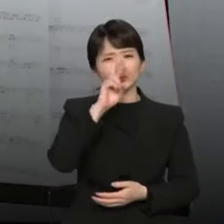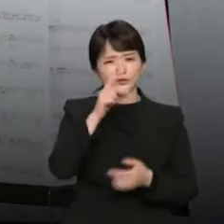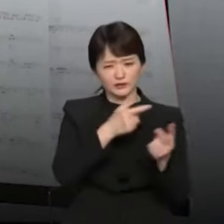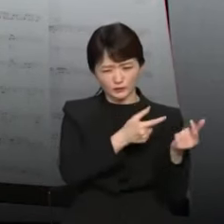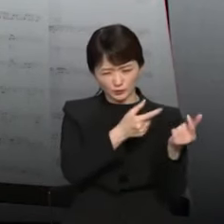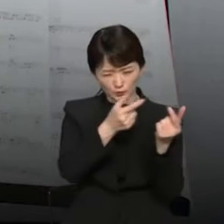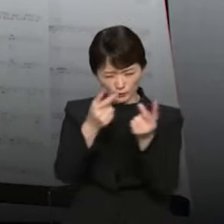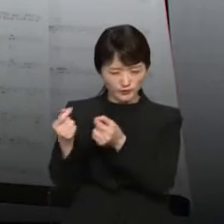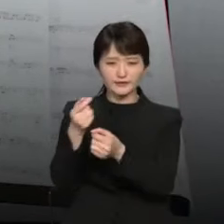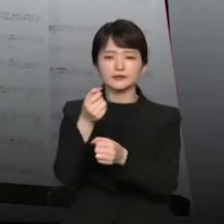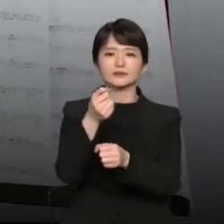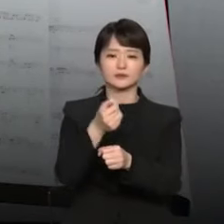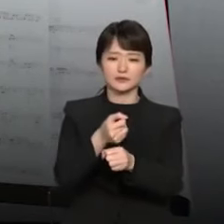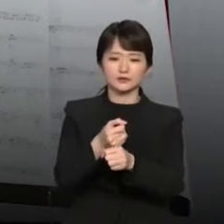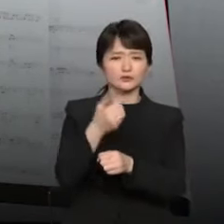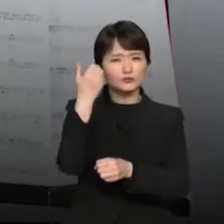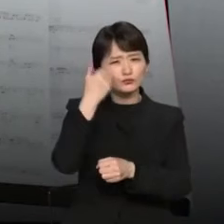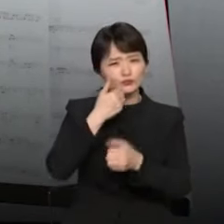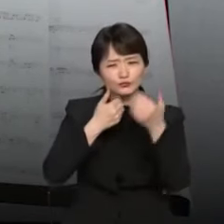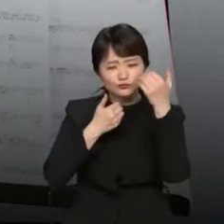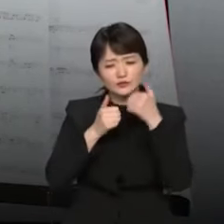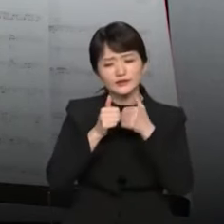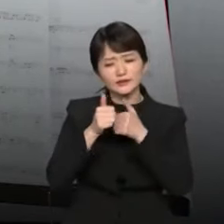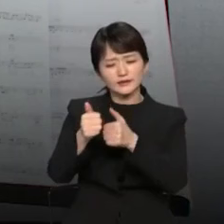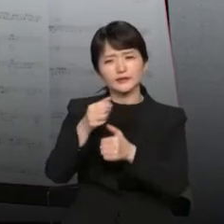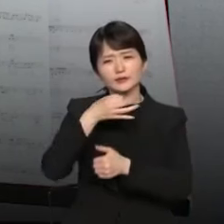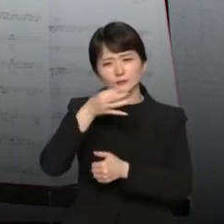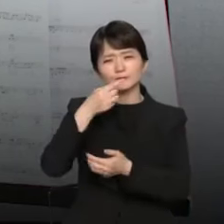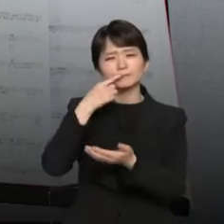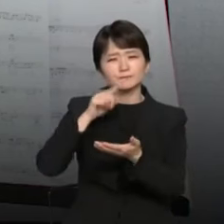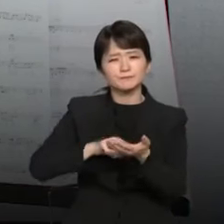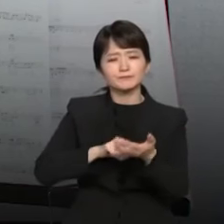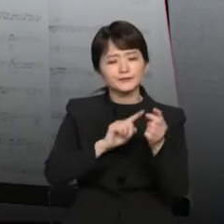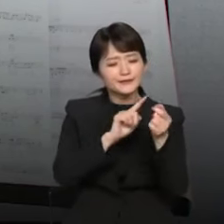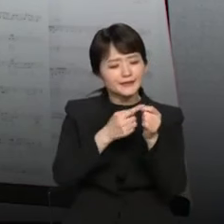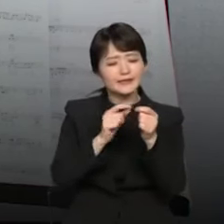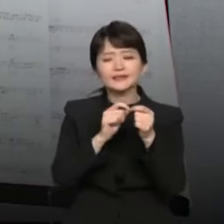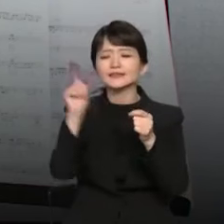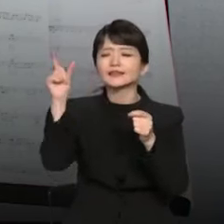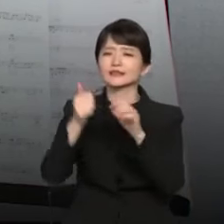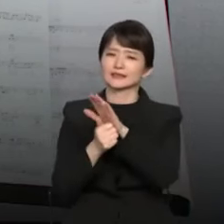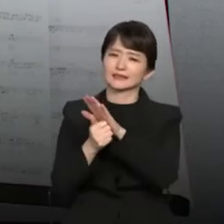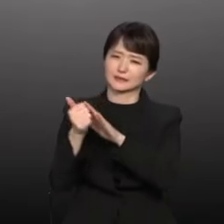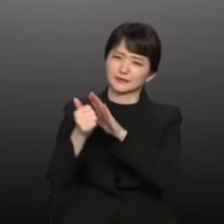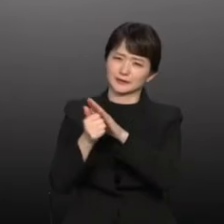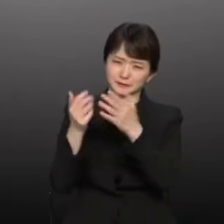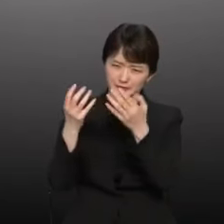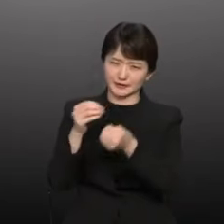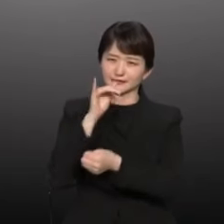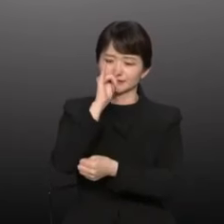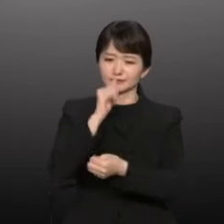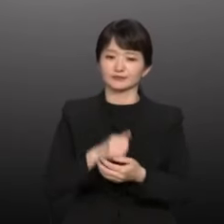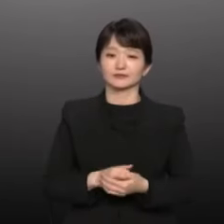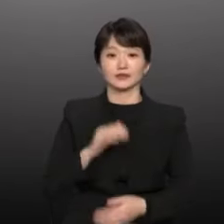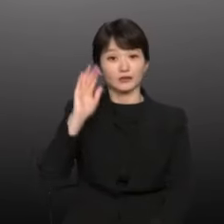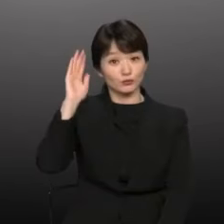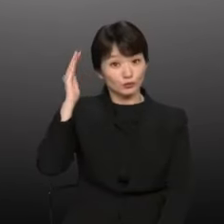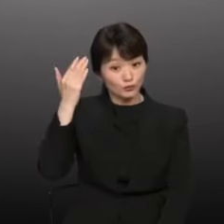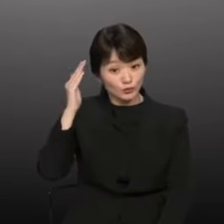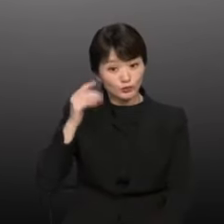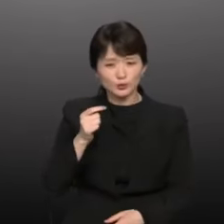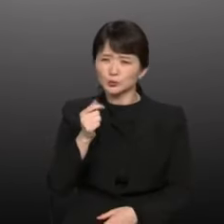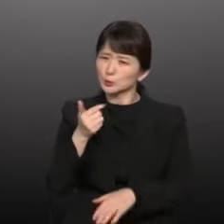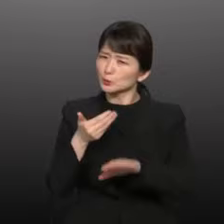되어 있어서 누구나 따라 부르기 쉽고 가사 내용도 대부분 희망적이고 그런데 요즘엔